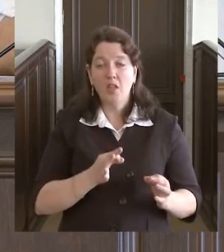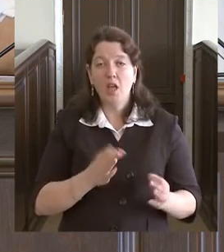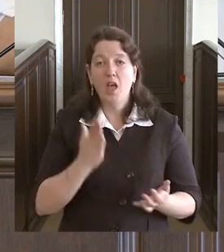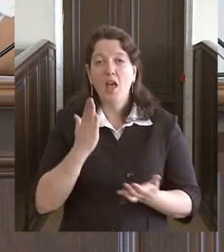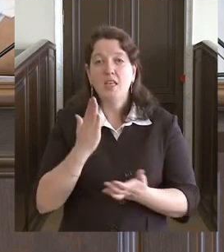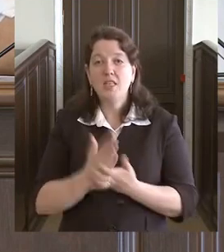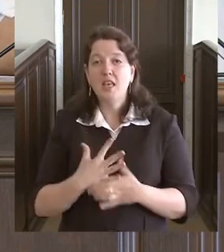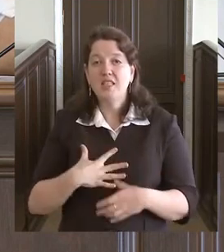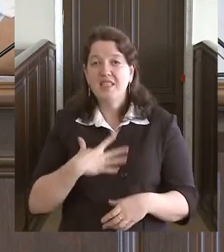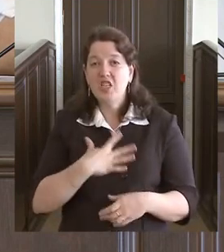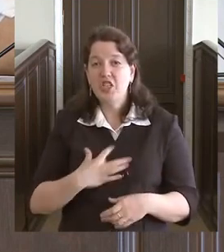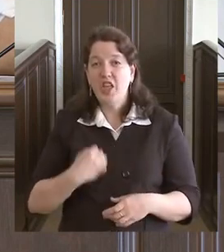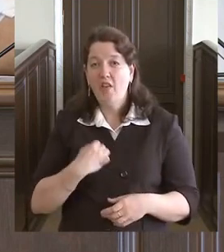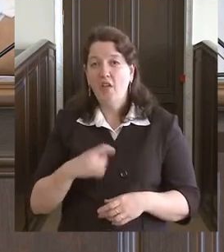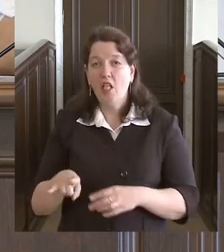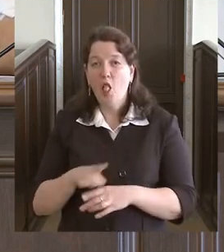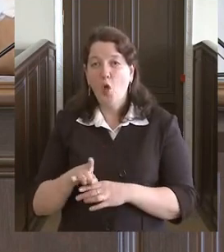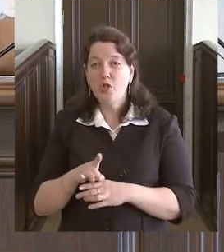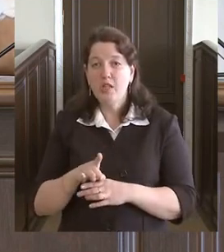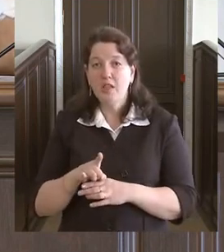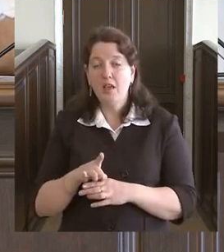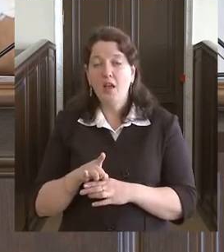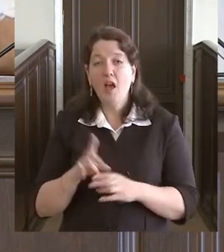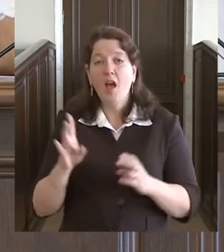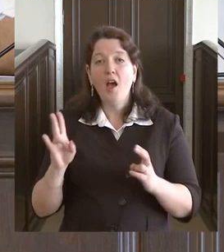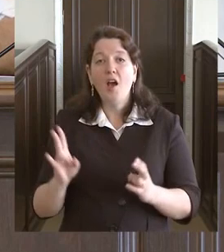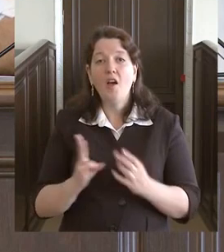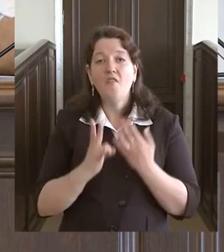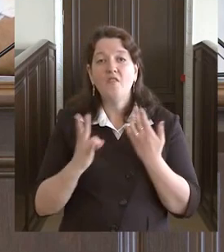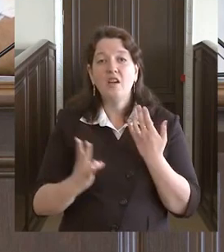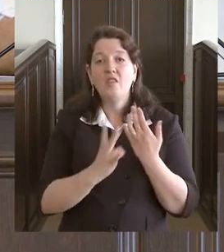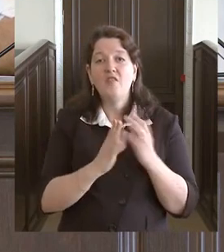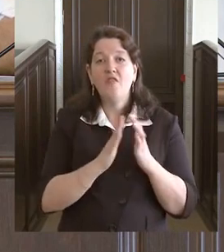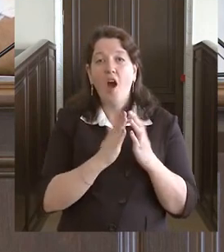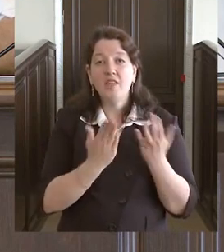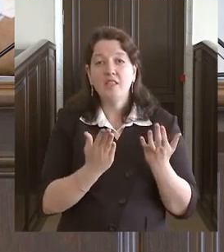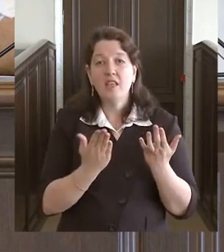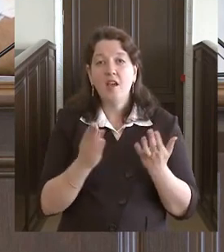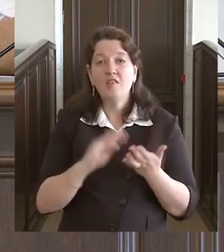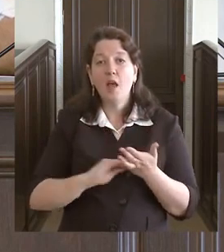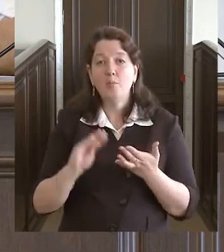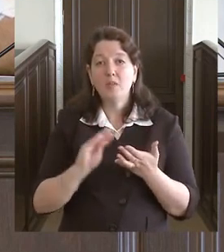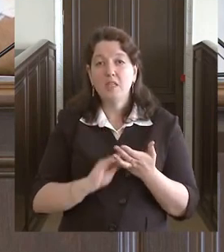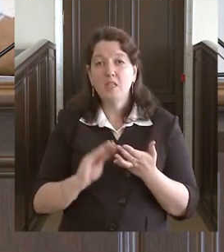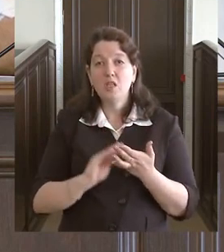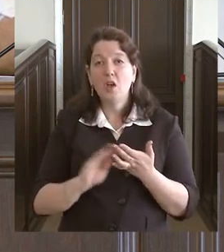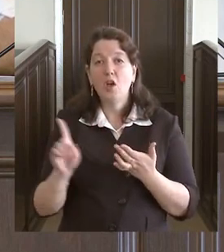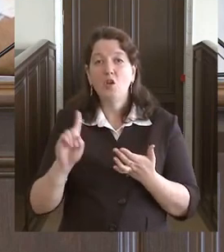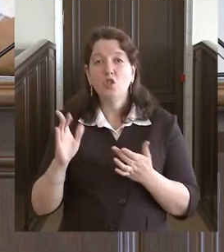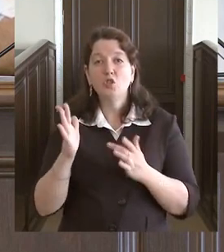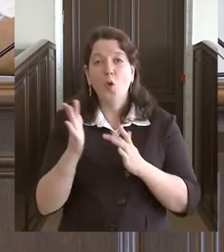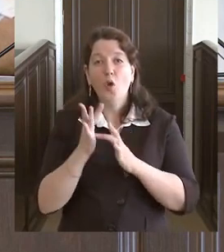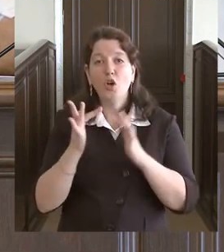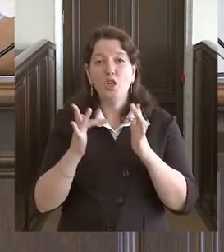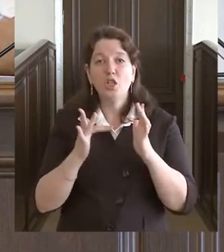ложные обратите внимание в евангелии сколько раз мы читаем что христос